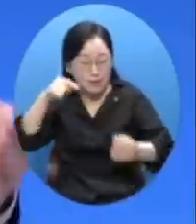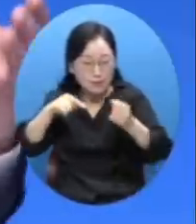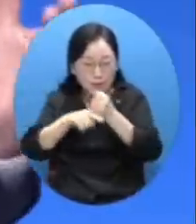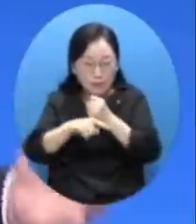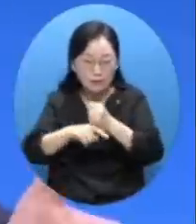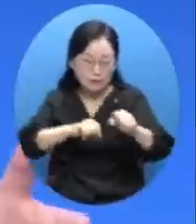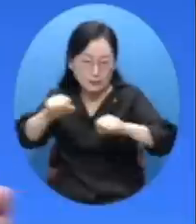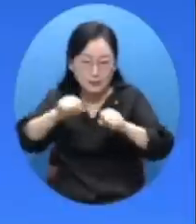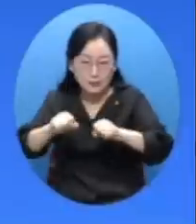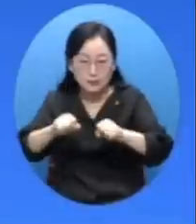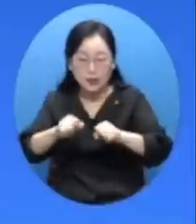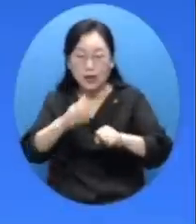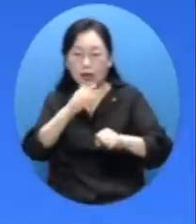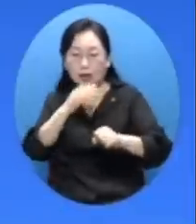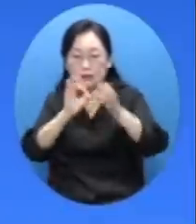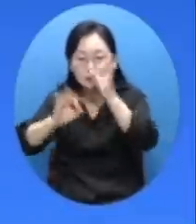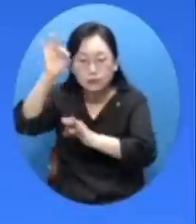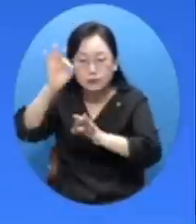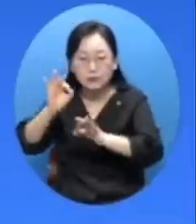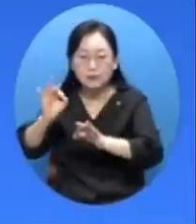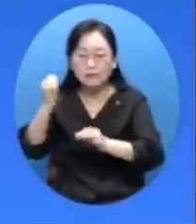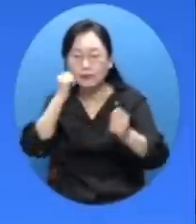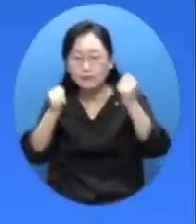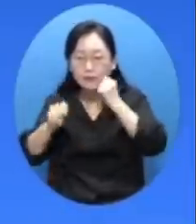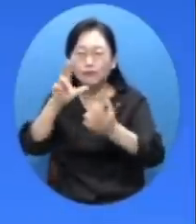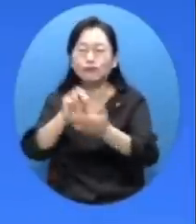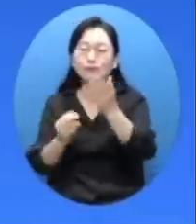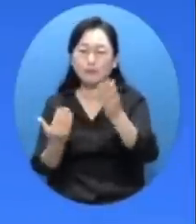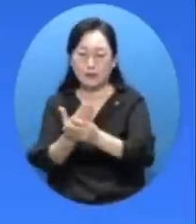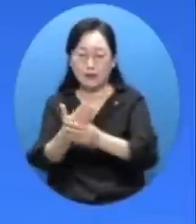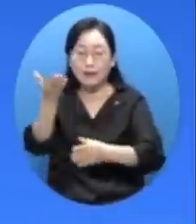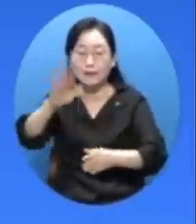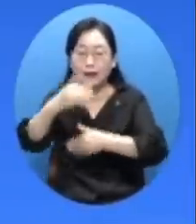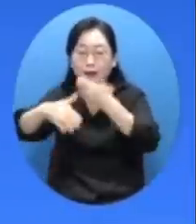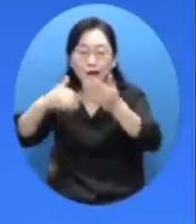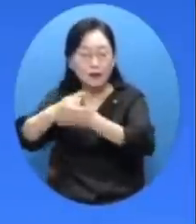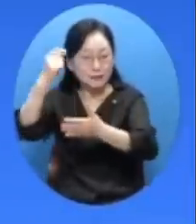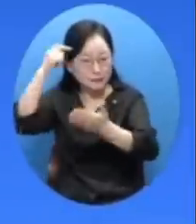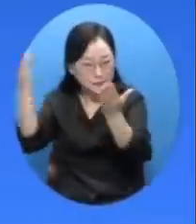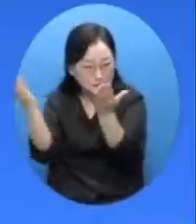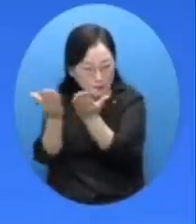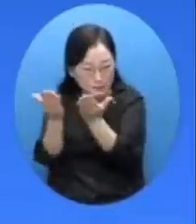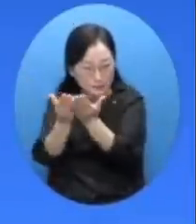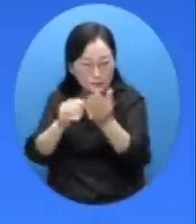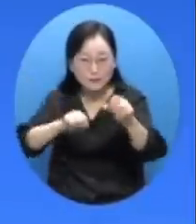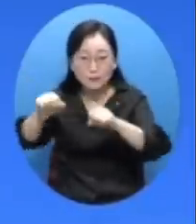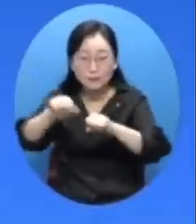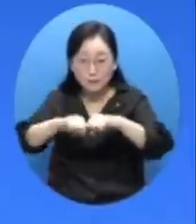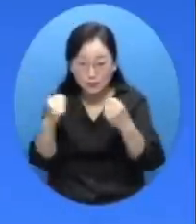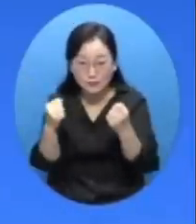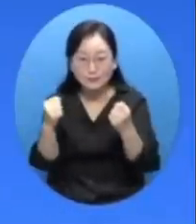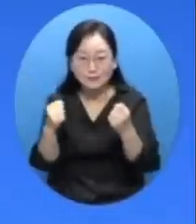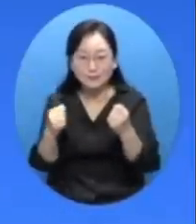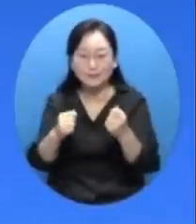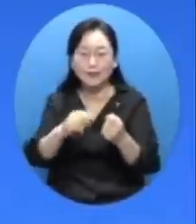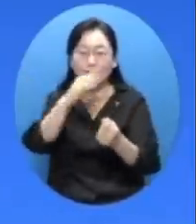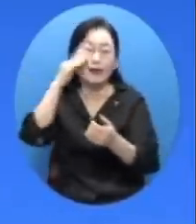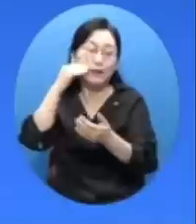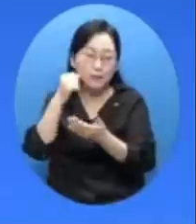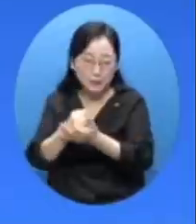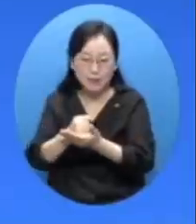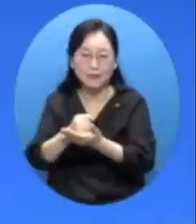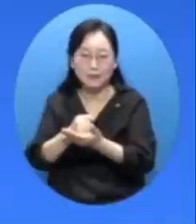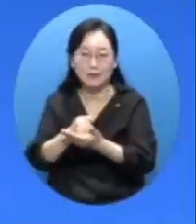실수하고 늘 문제 가운데 빠지게 됩니다. 그러나 하나님의 뜻을 구하고 하나님의 뜻에 순종하면 그 길이 평탄하게 될